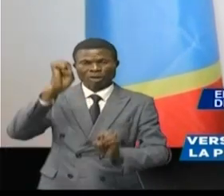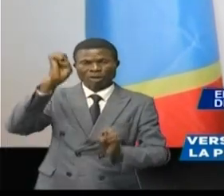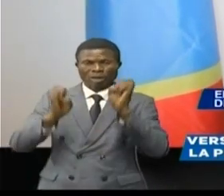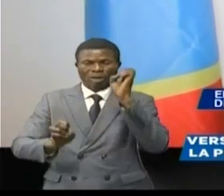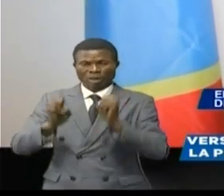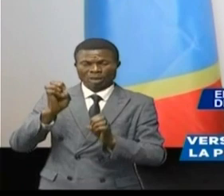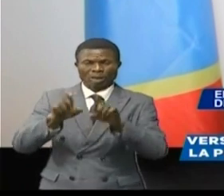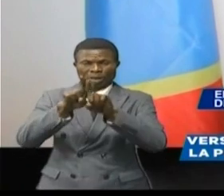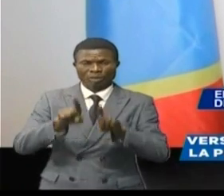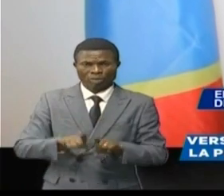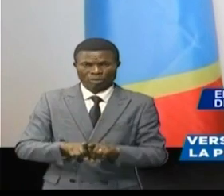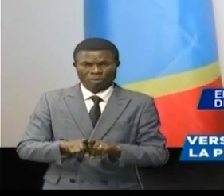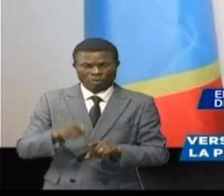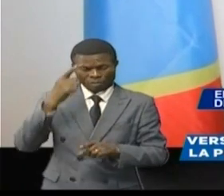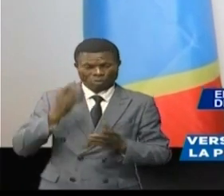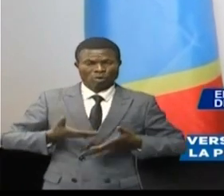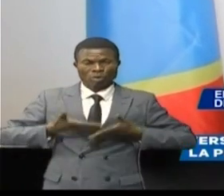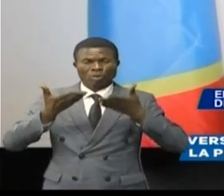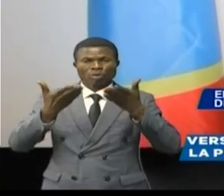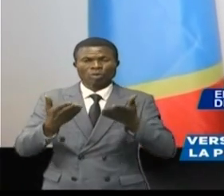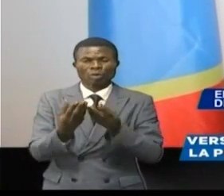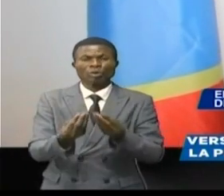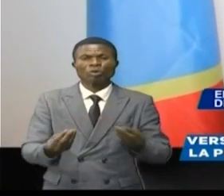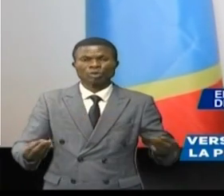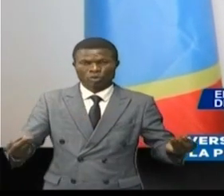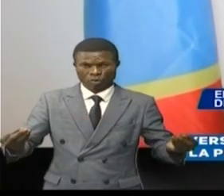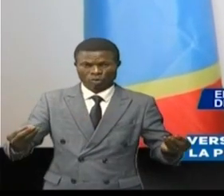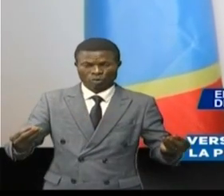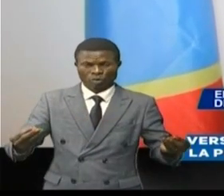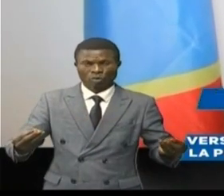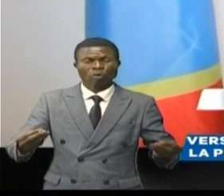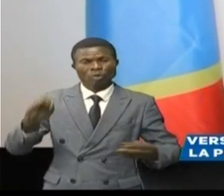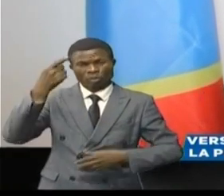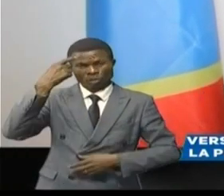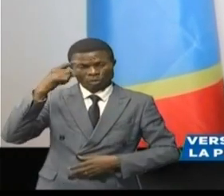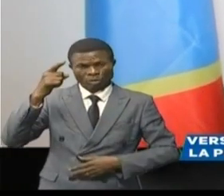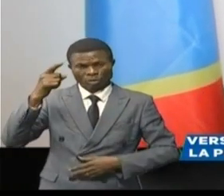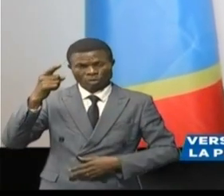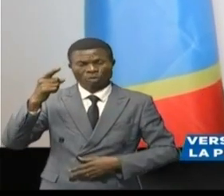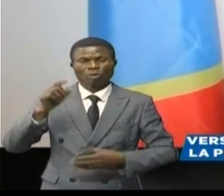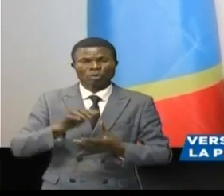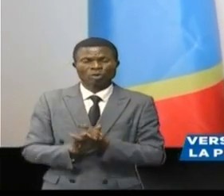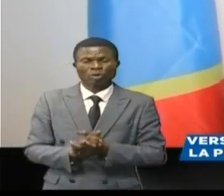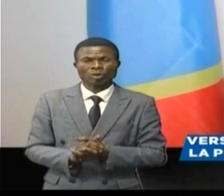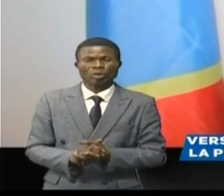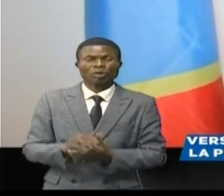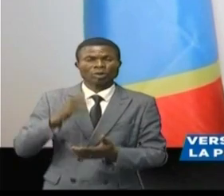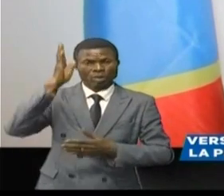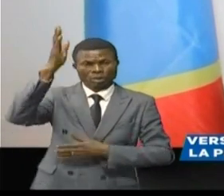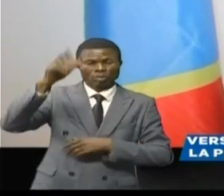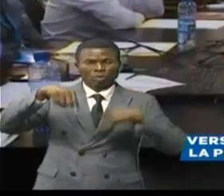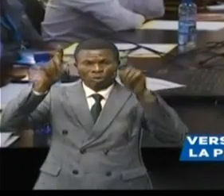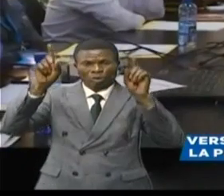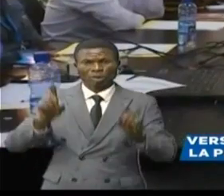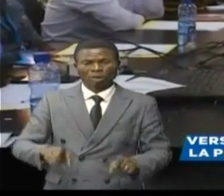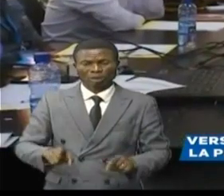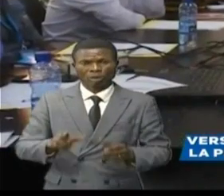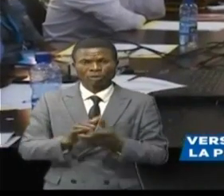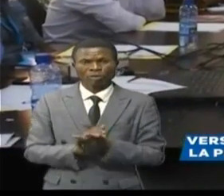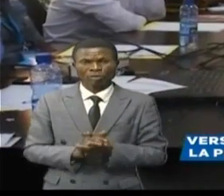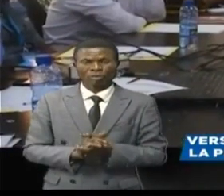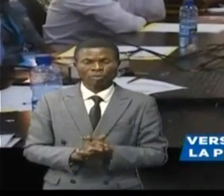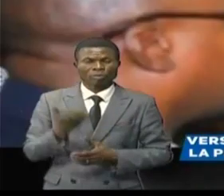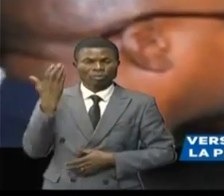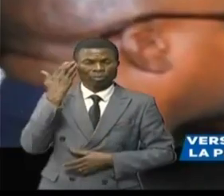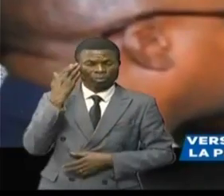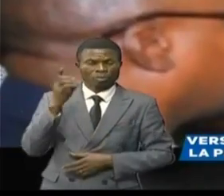mais également proposer une feuille de route pour les prochaines années. Et d'Alice